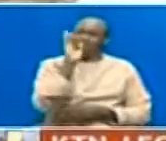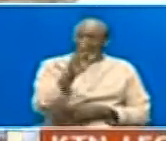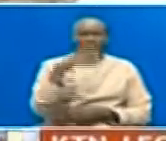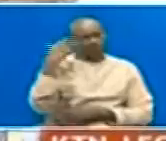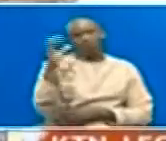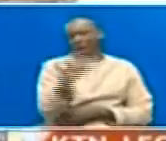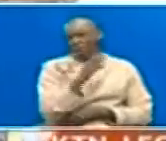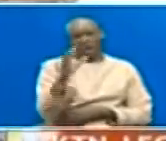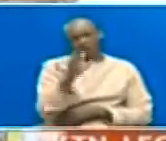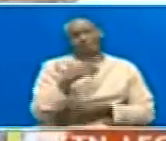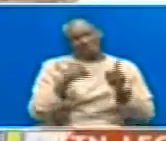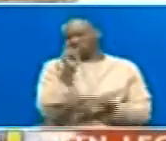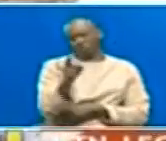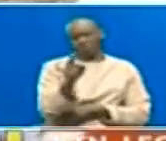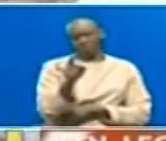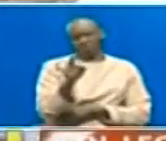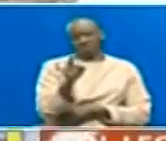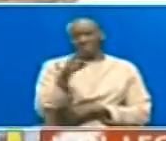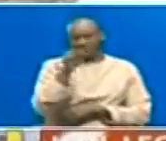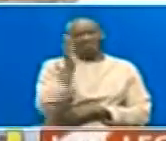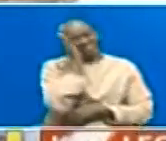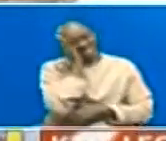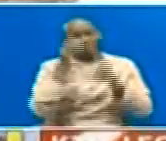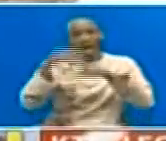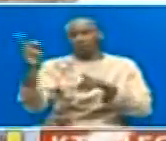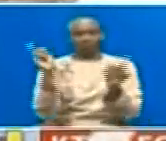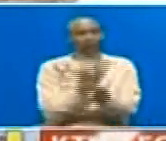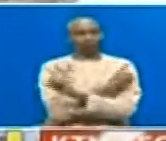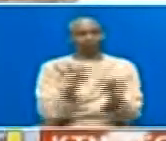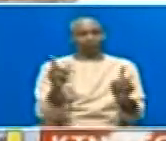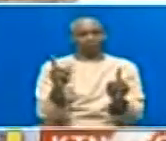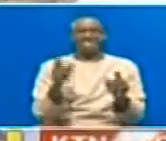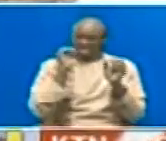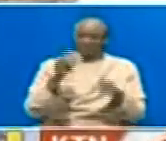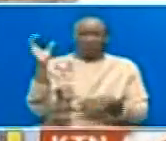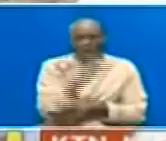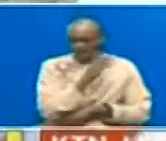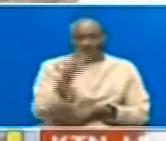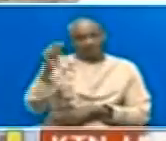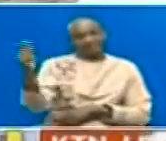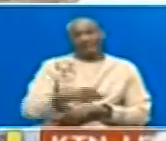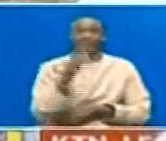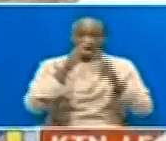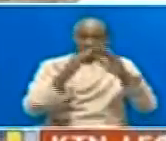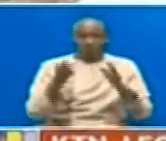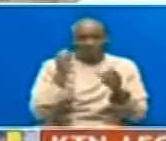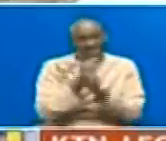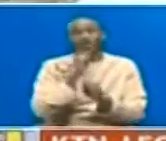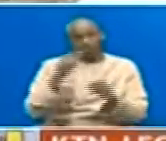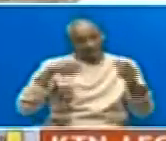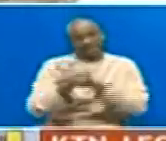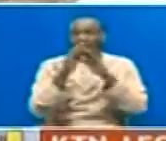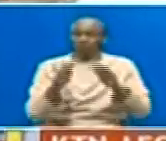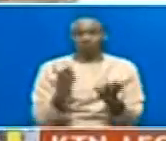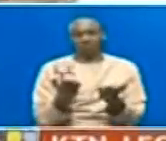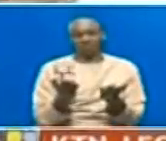sana, lakini hajalala nje hata siku moja. Hata anywe pombe kiasi gani, lazima ahakikishe iko nyumba,